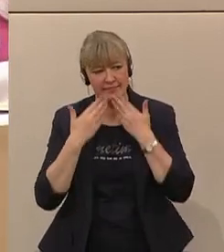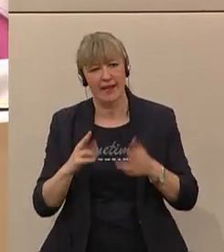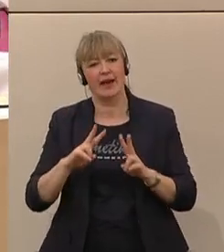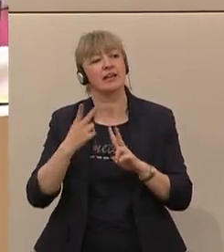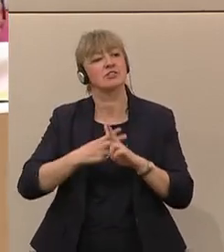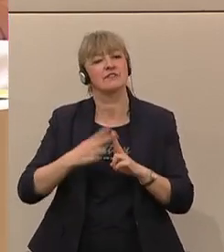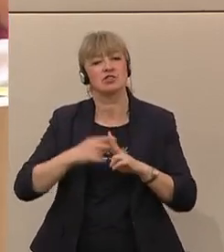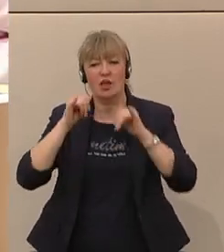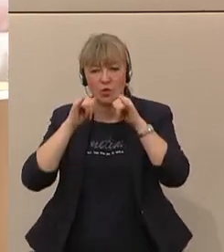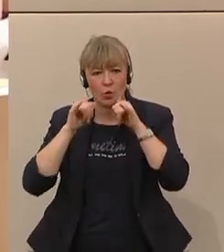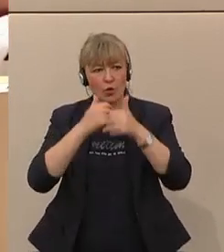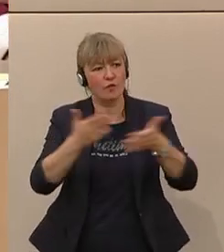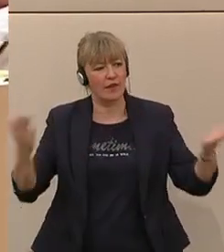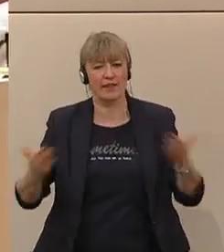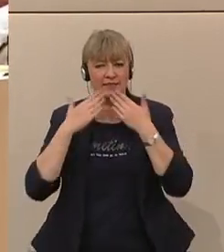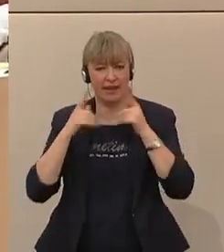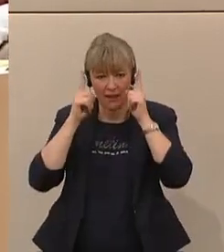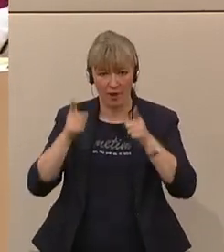die Zwischenrufe und danke für die